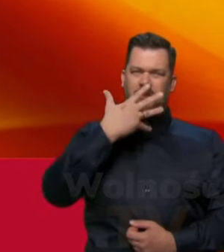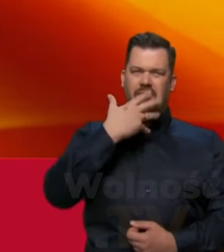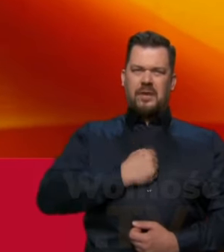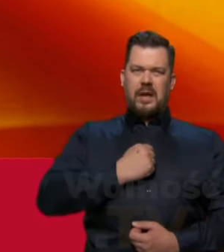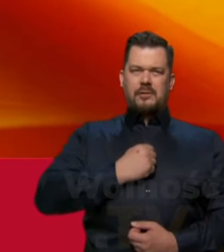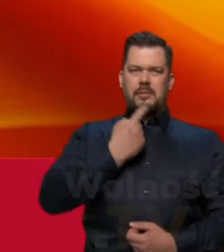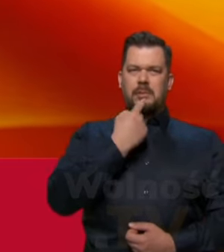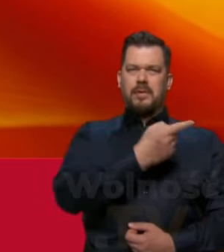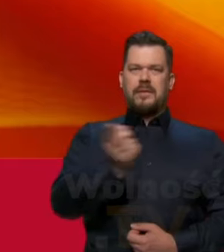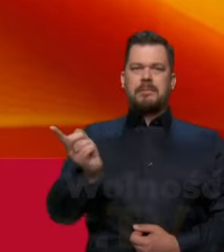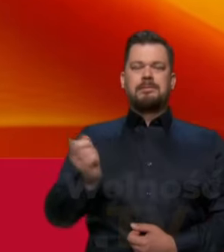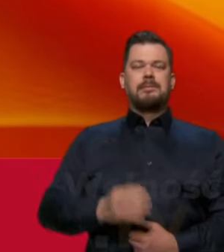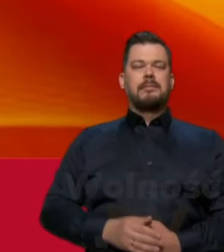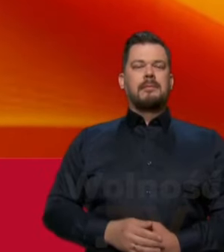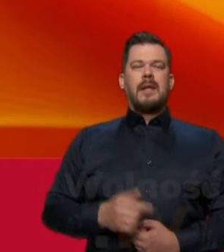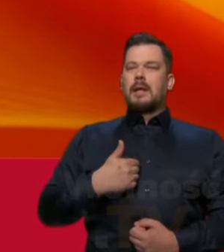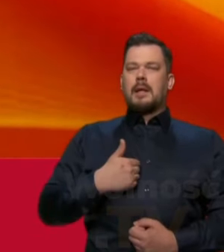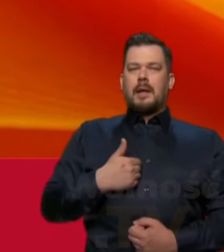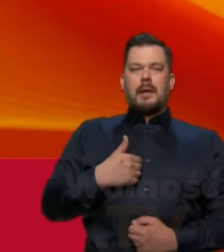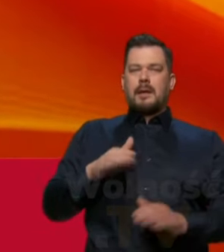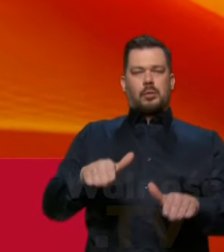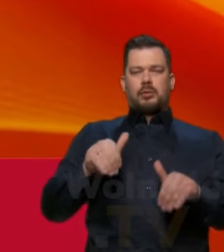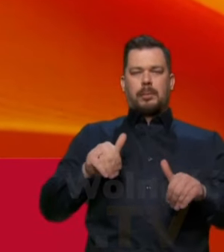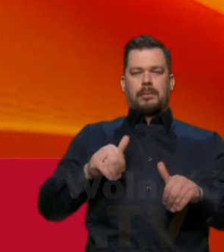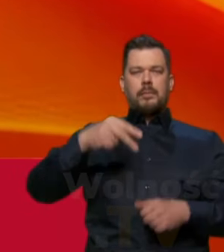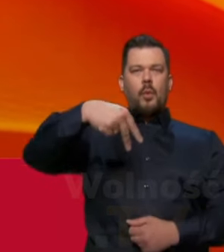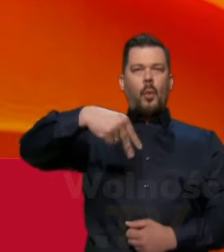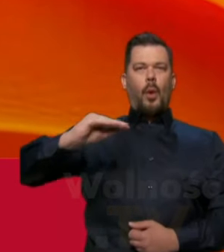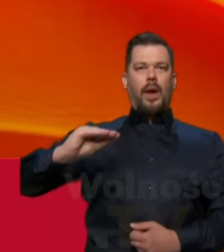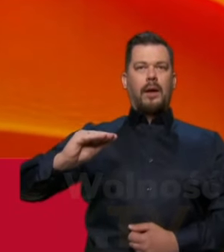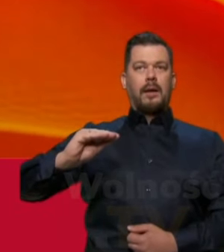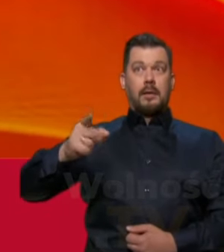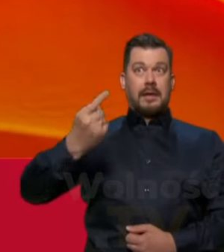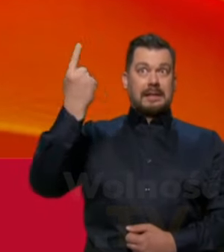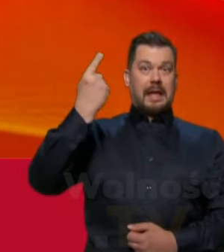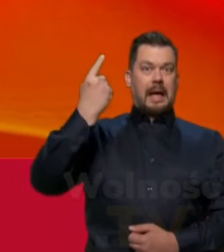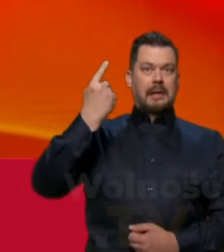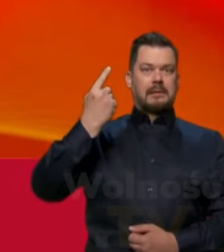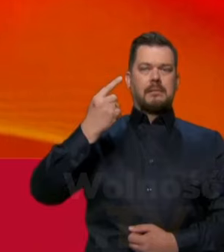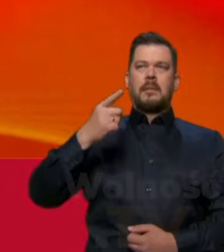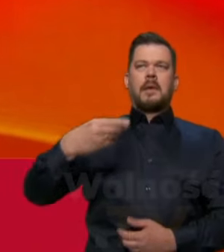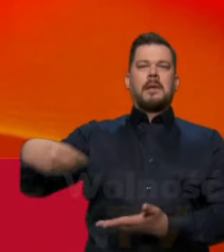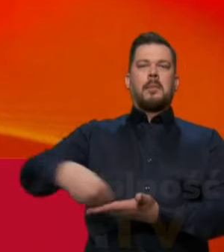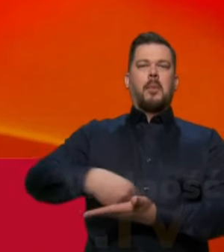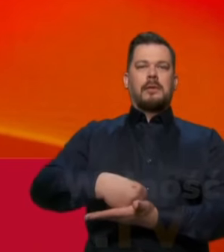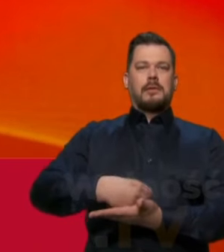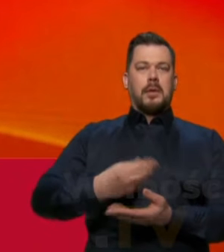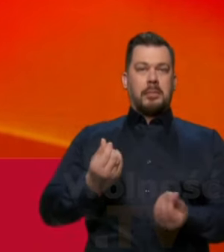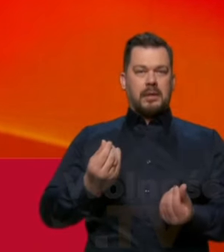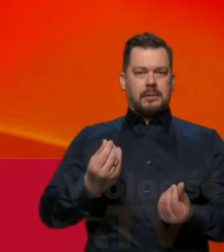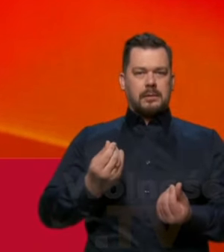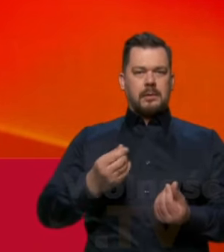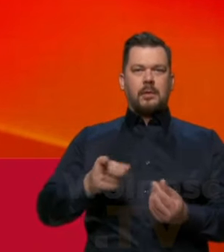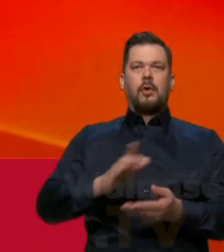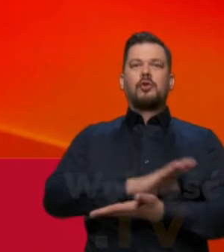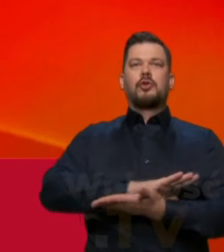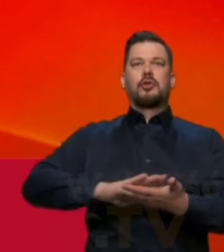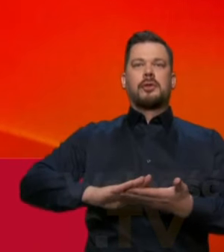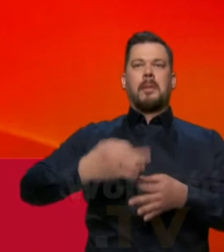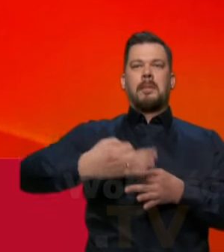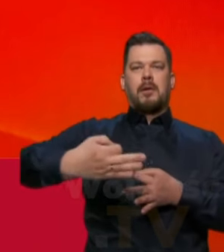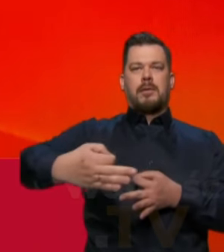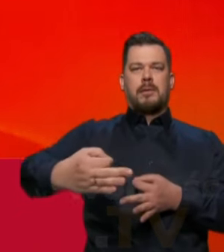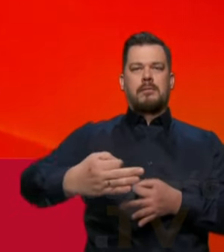I od razu mówię, nie ustąpię Unii Europejskiej, która będzie chciała, że nie dam pieniędzy, jak nie zrobię tej strefy czystego parkowania. Nie zrobię